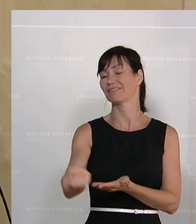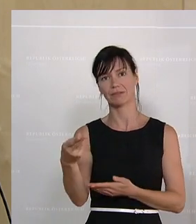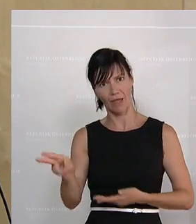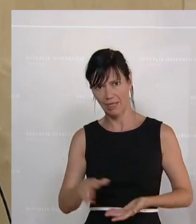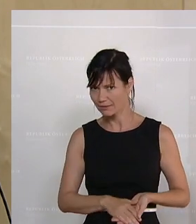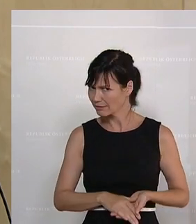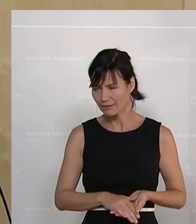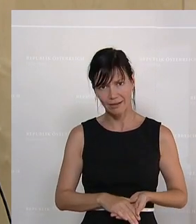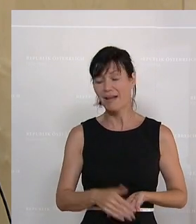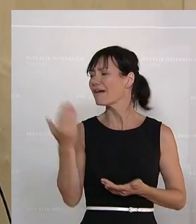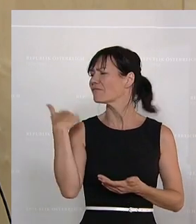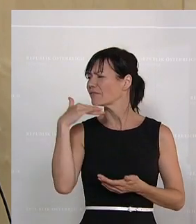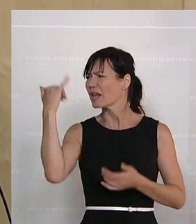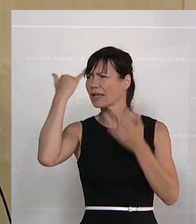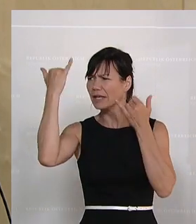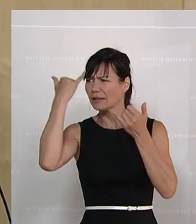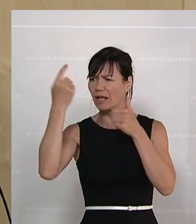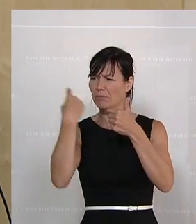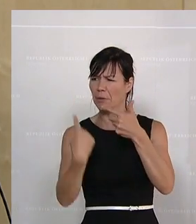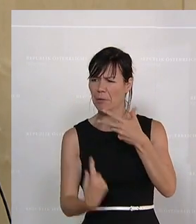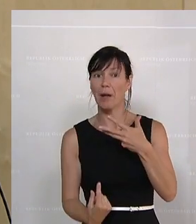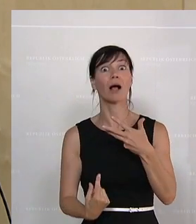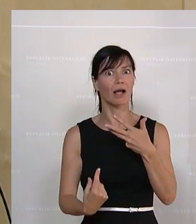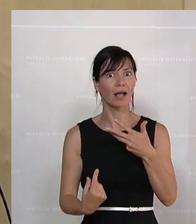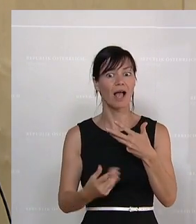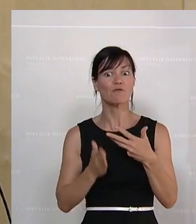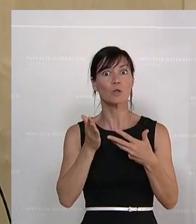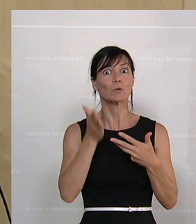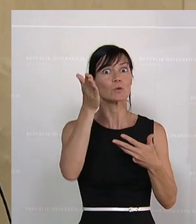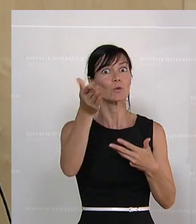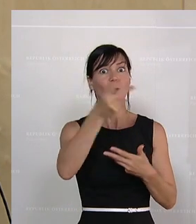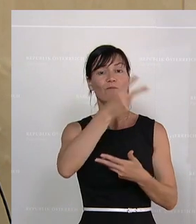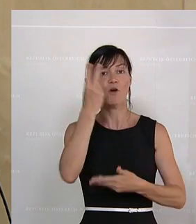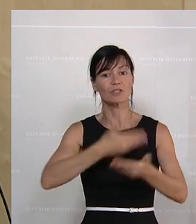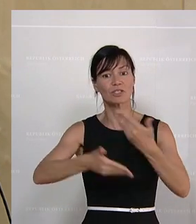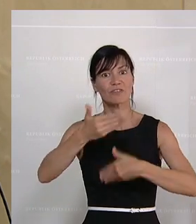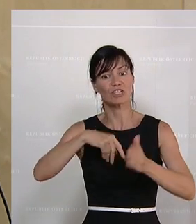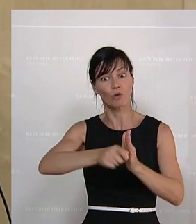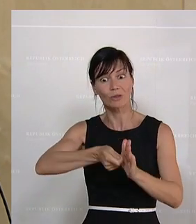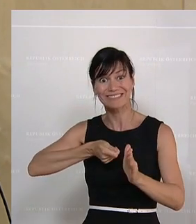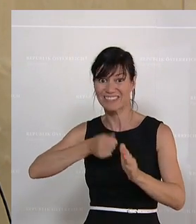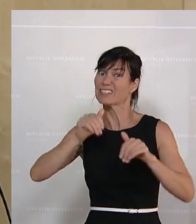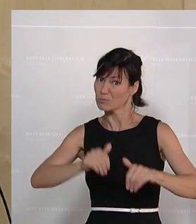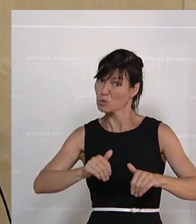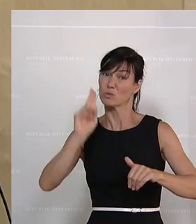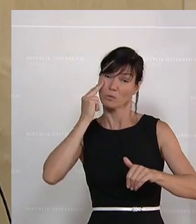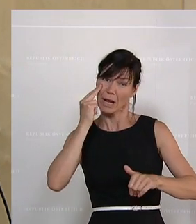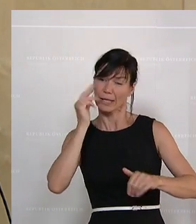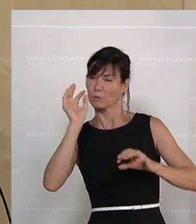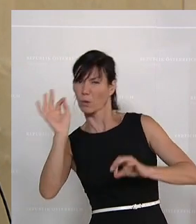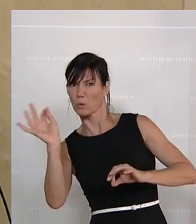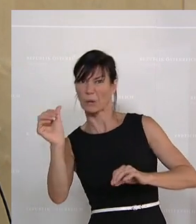angesprochen vorhaben auch weitreichende volkswirtschaftliche konsequenzen die wir in einer analyse wenn es um die